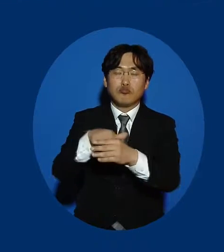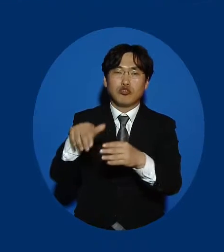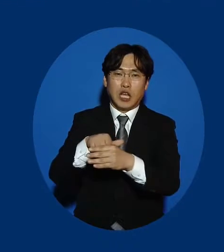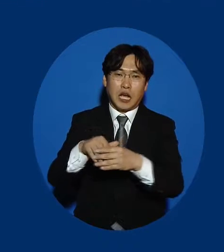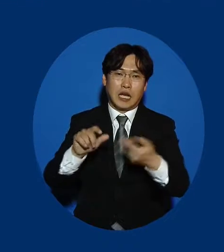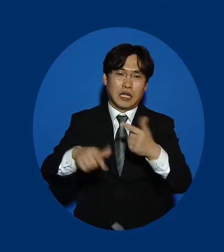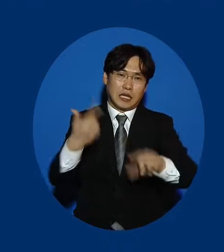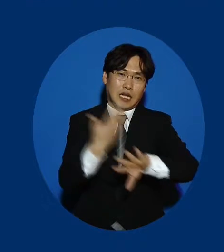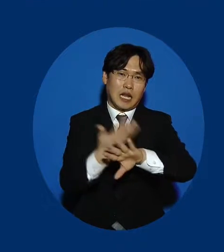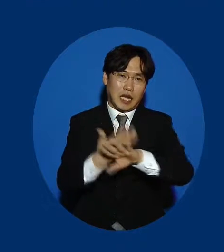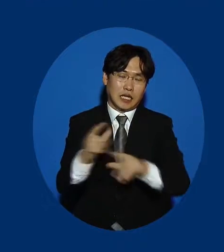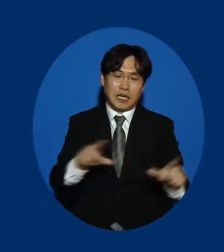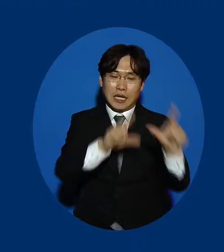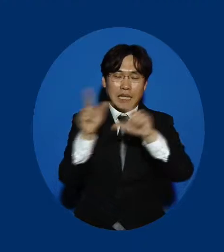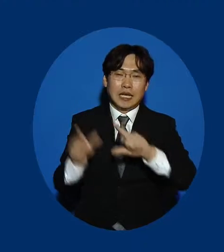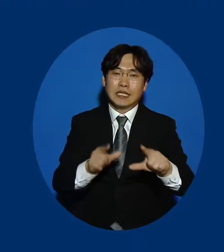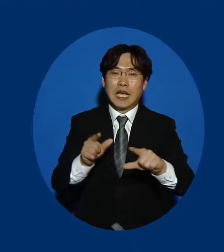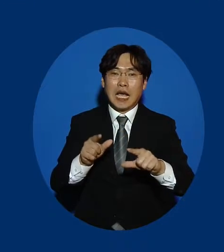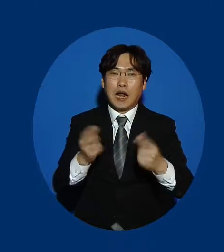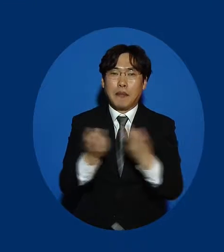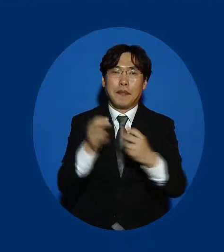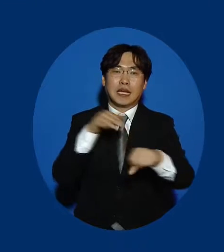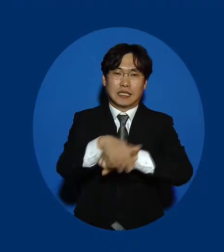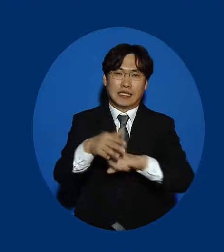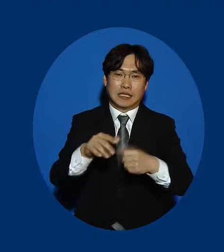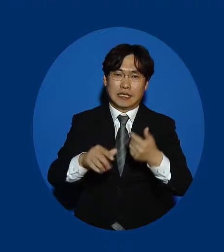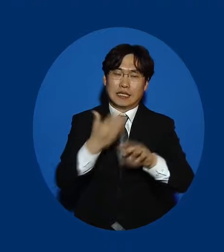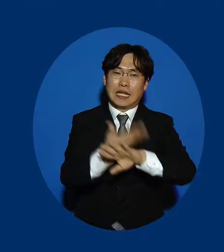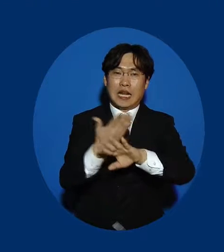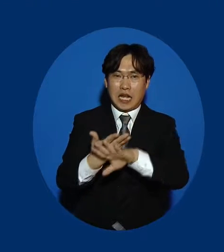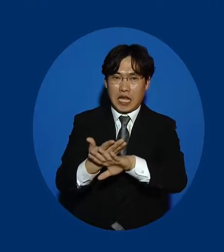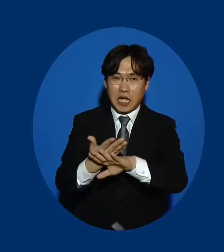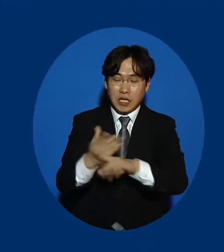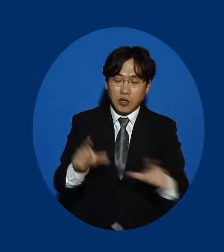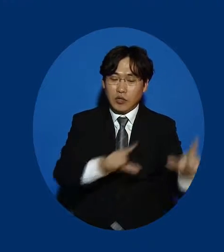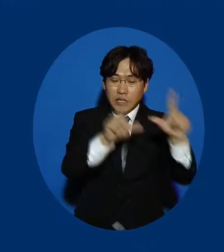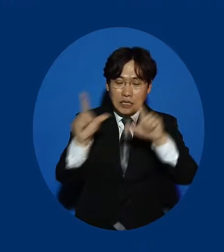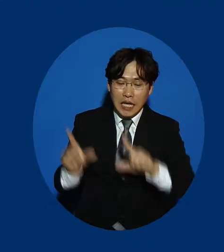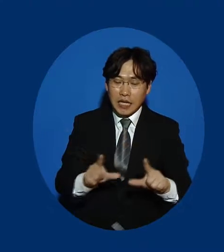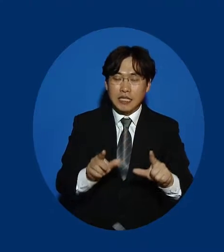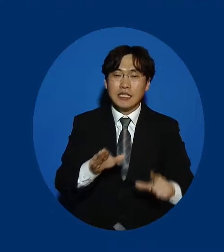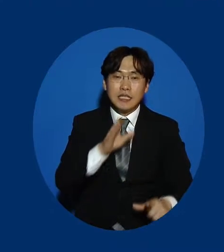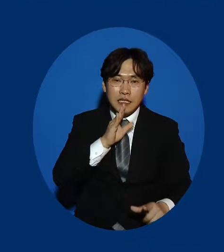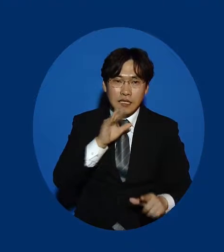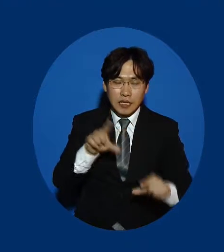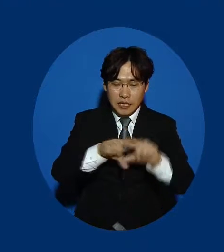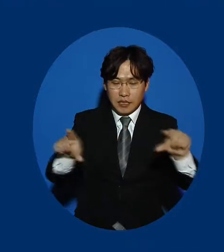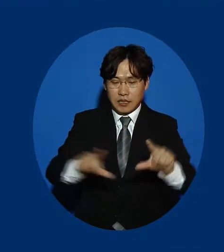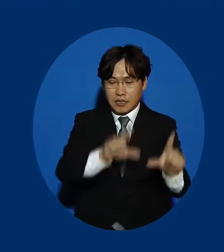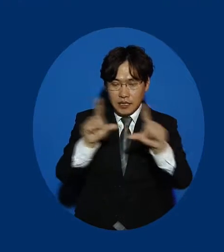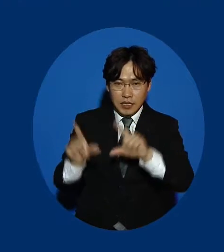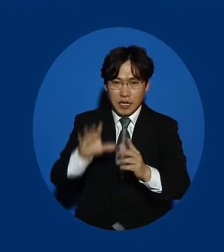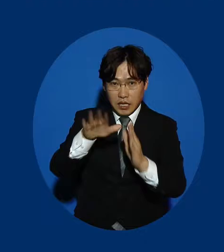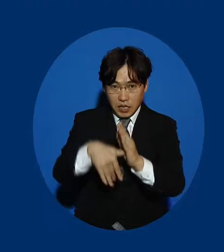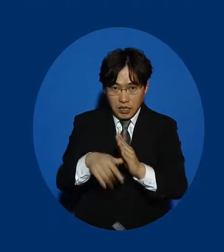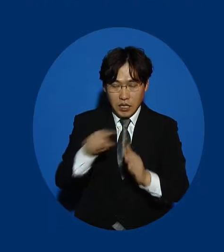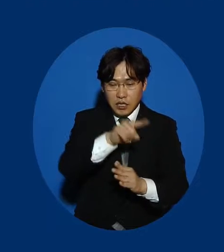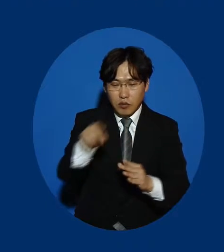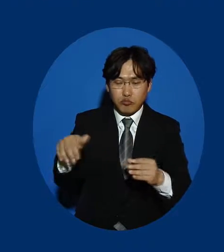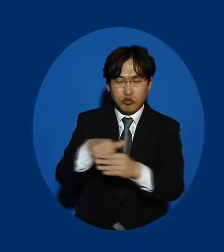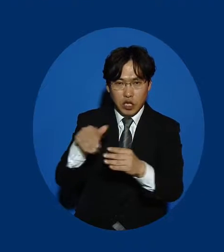소통의 생활 방식이 있더라고요. 이런 게 삶에서 녹아날 수 있는 환경이 만들어져야 돼요. 이게 존중받을 수 있는 환경이 만들어야